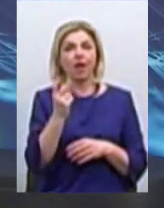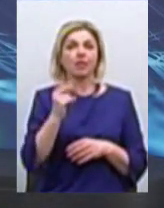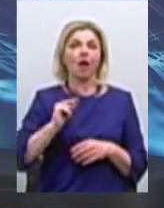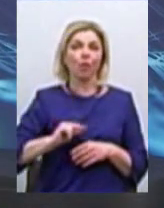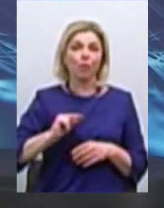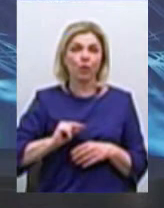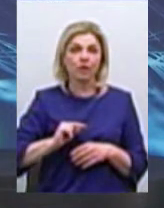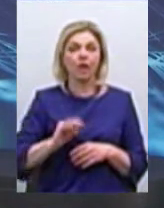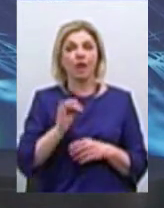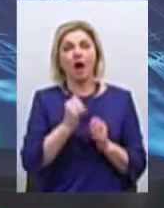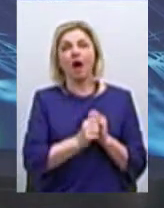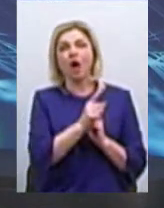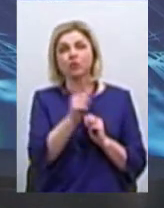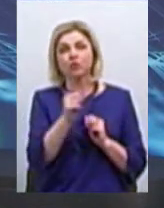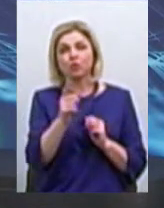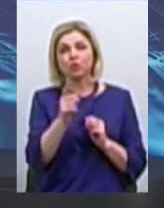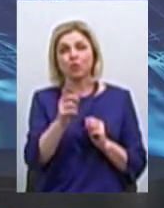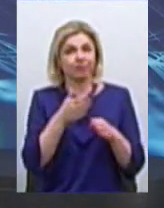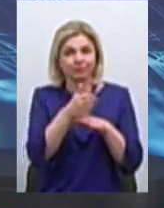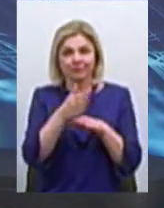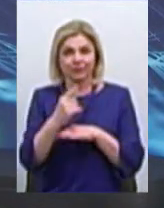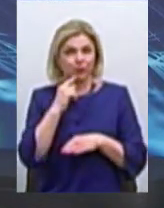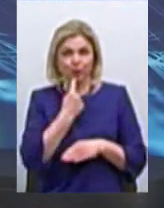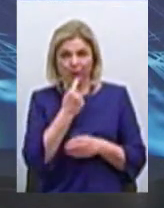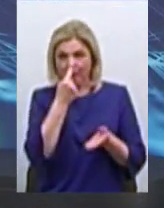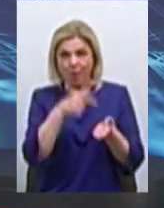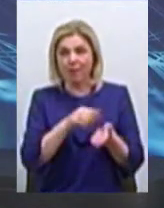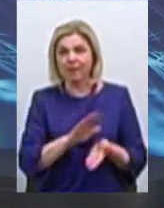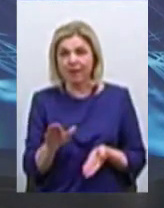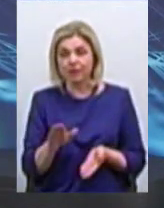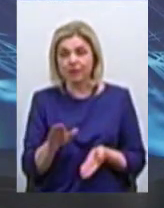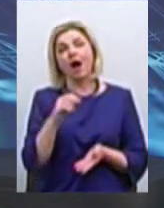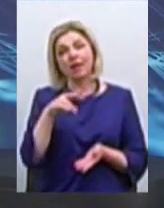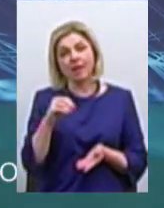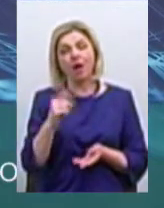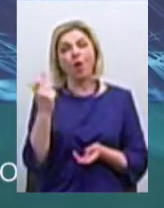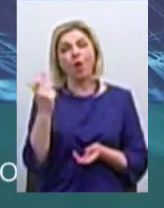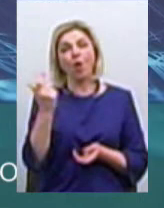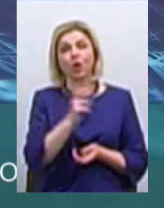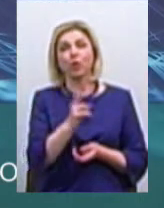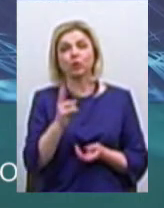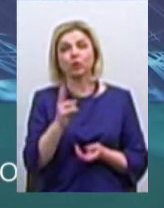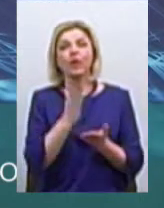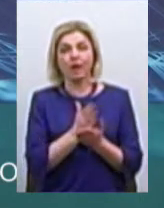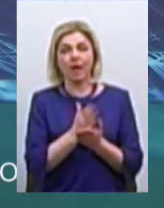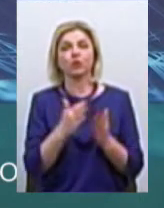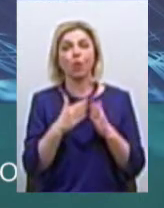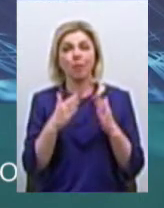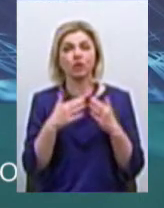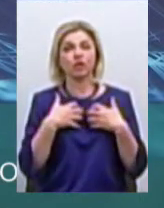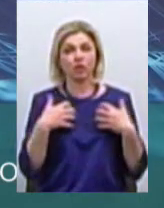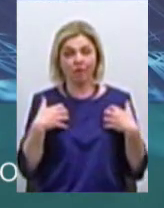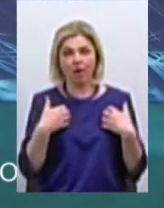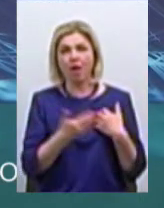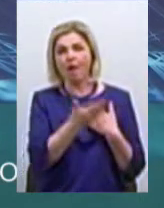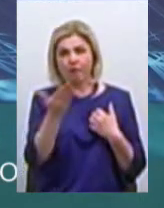роботі, і в кожну квартиру не попадеш. Але власники, які тримають домашніх своїх тваринок, вони гарно знають,